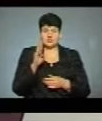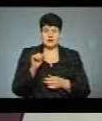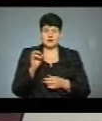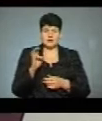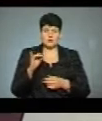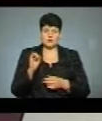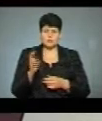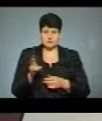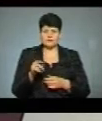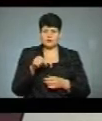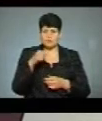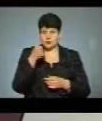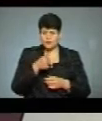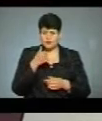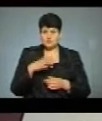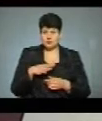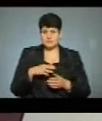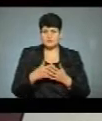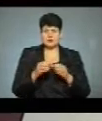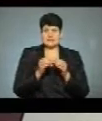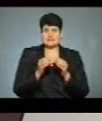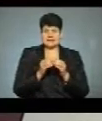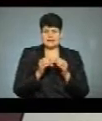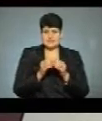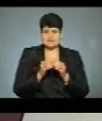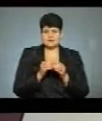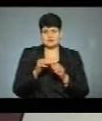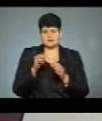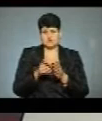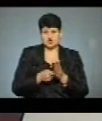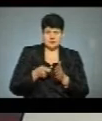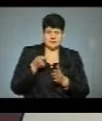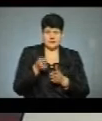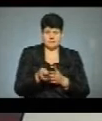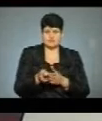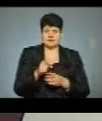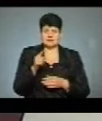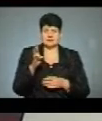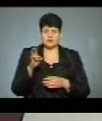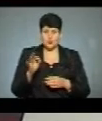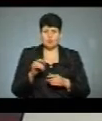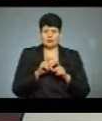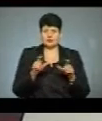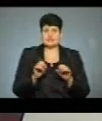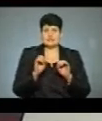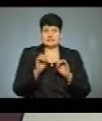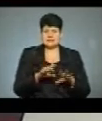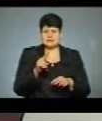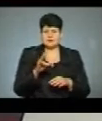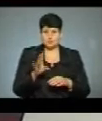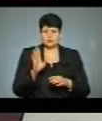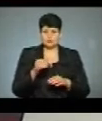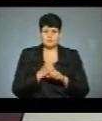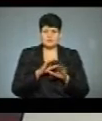Шайнюк. За його словами, цьогоріч очікують близько 10 тисяч заявників на проходження оцінювання. Пункти для здачі ЗНО будуть формувати